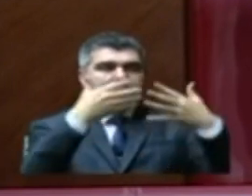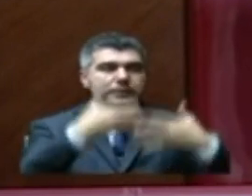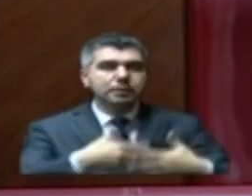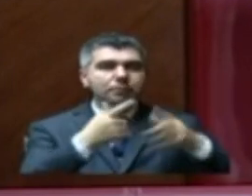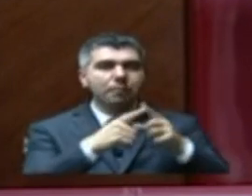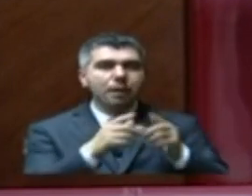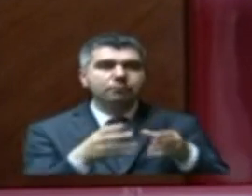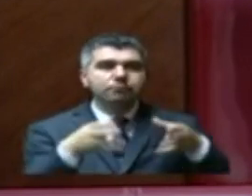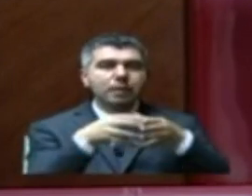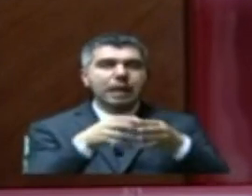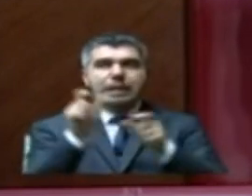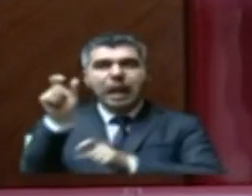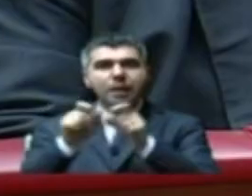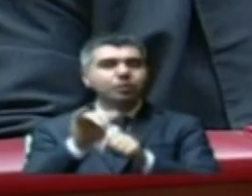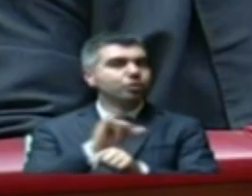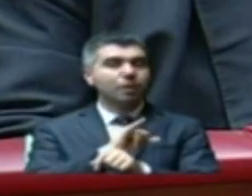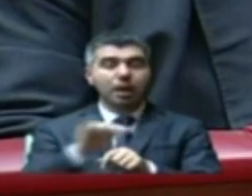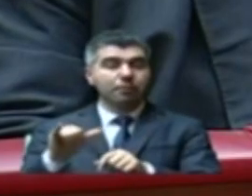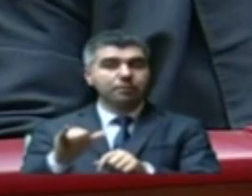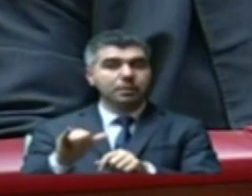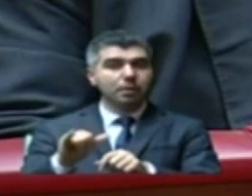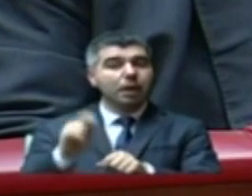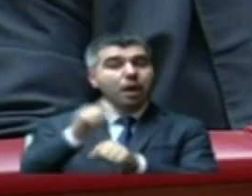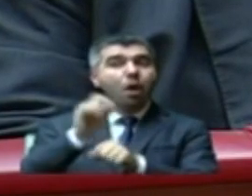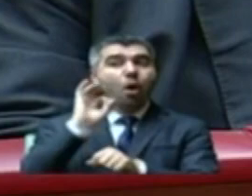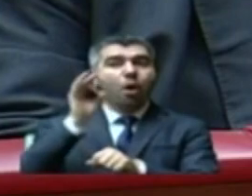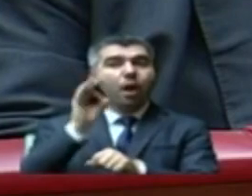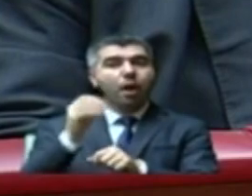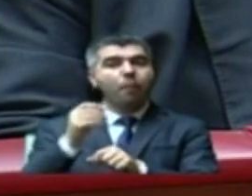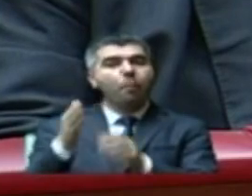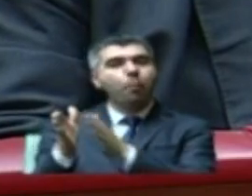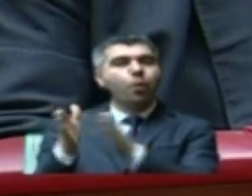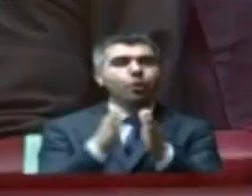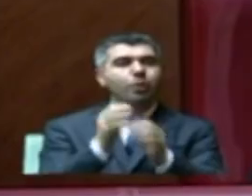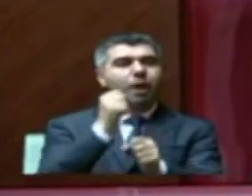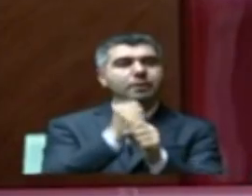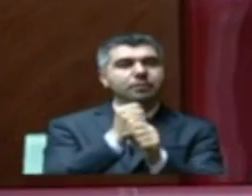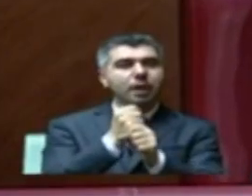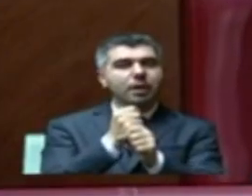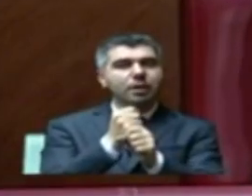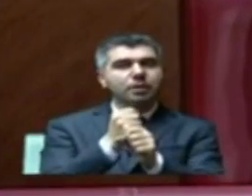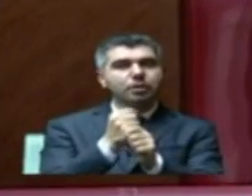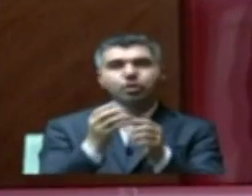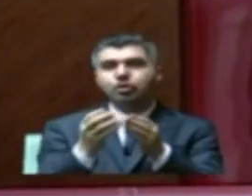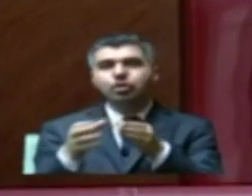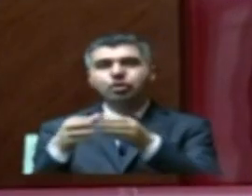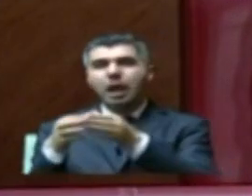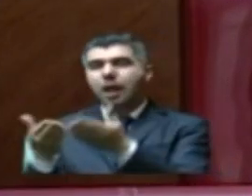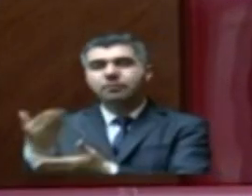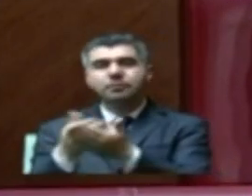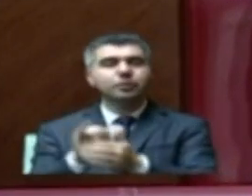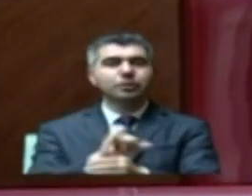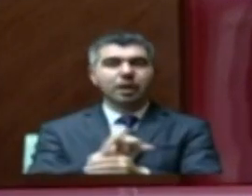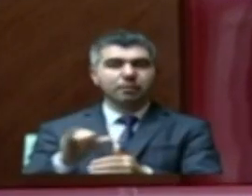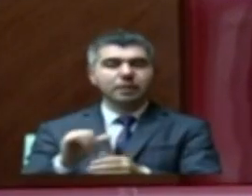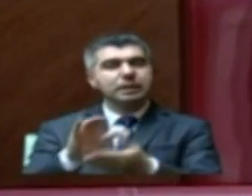لهذه مثل هذه الأنشطة، وتكون يعني تتخذ التدابير الاداريه الاخرى، ونحن على استعداد للتعاون معكم،